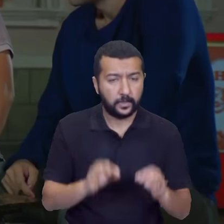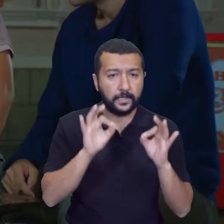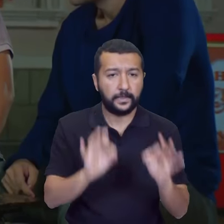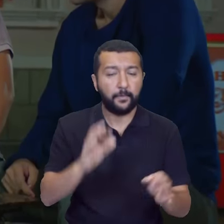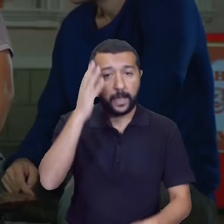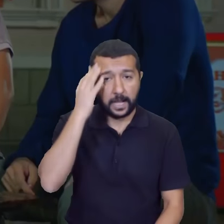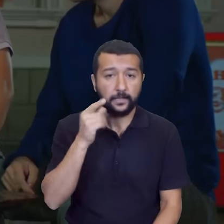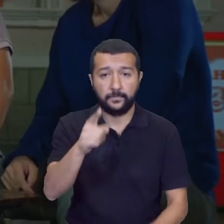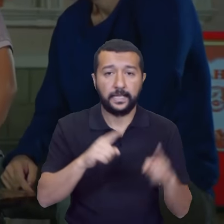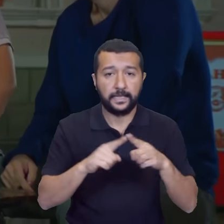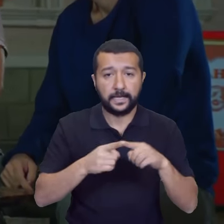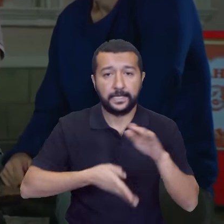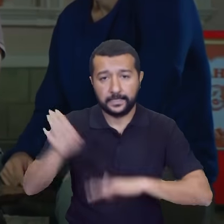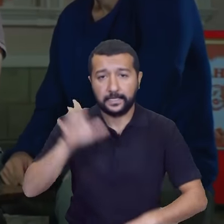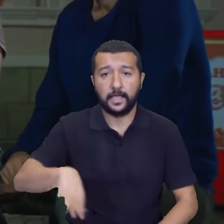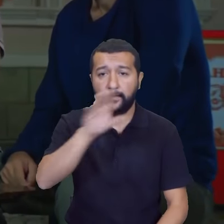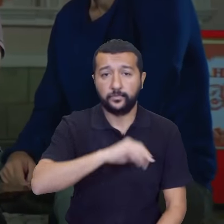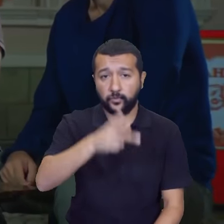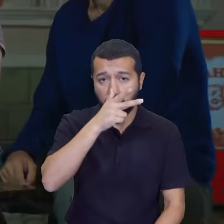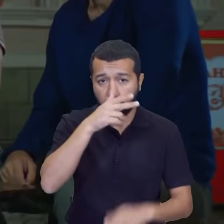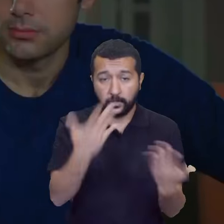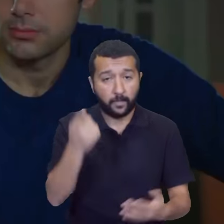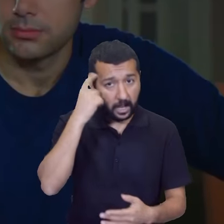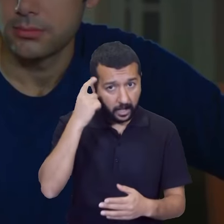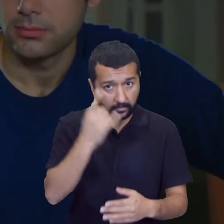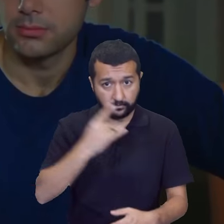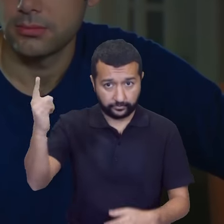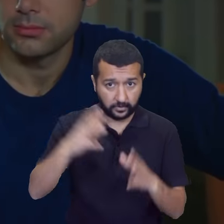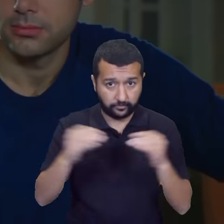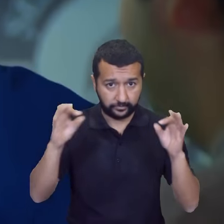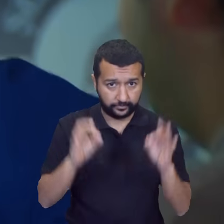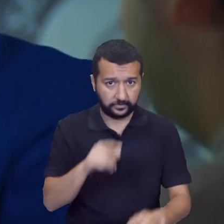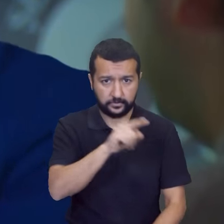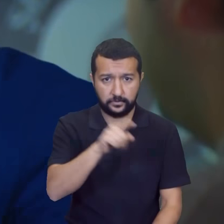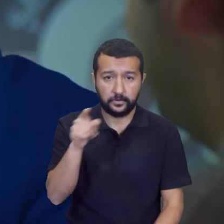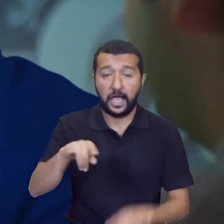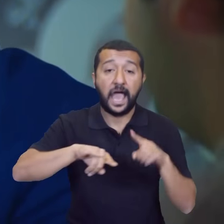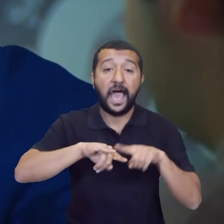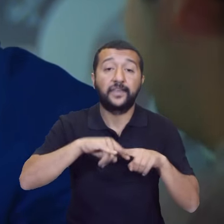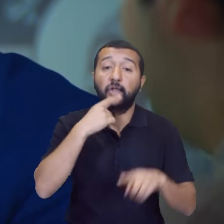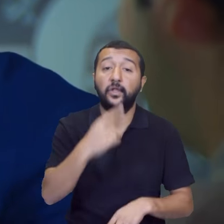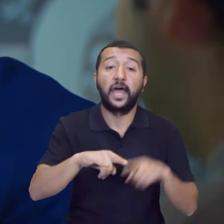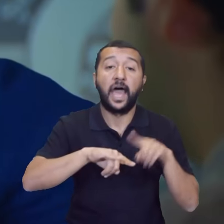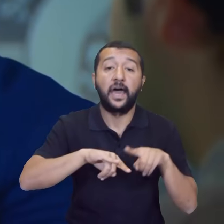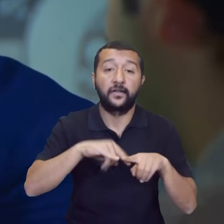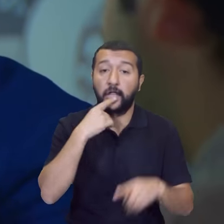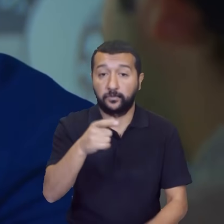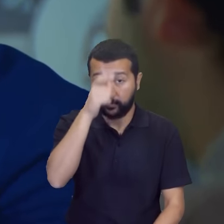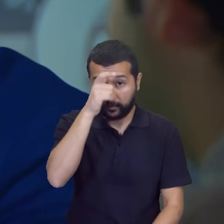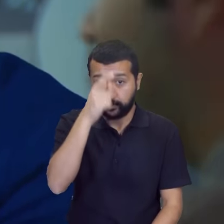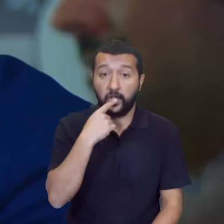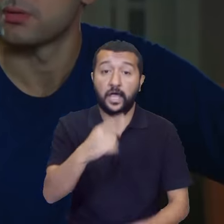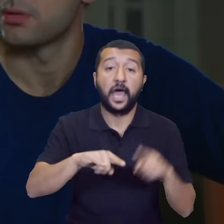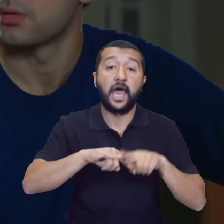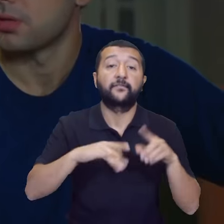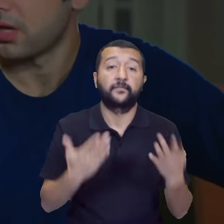Tamam anladım yani Tarık gitti hepimiz üzgünüz falan. Ama aklınızı da mı götürdü bu çocuk sizi giderken ya? Harf diyorum bak. Harf. Harf. Türkçe söylüyorum